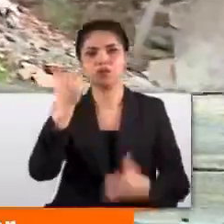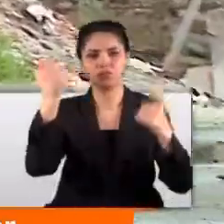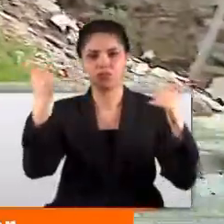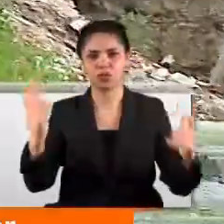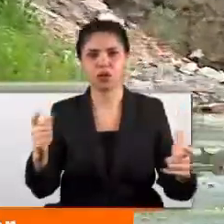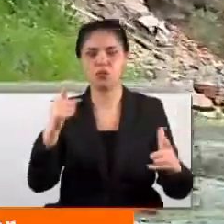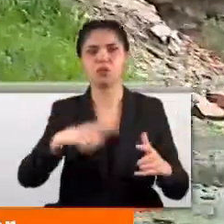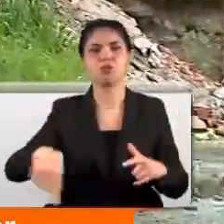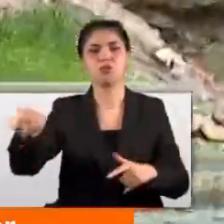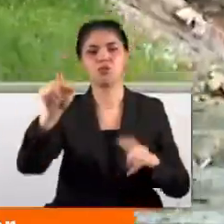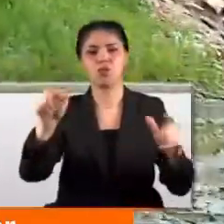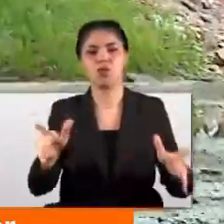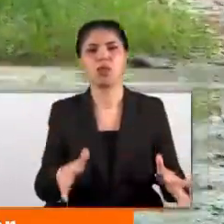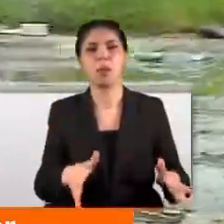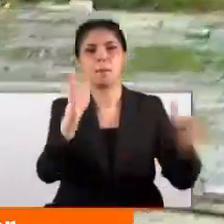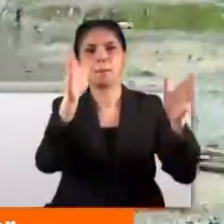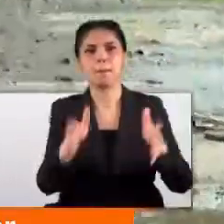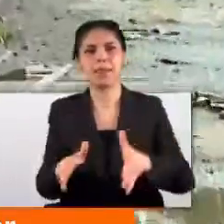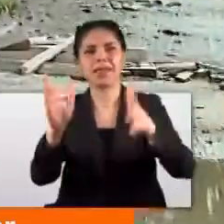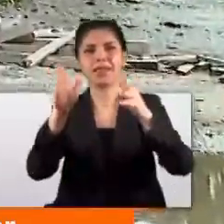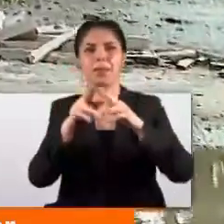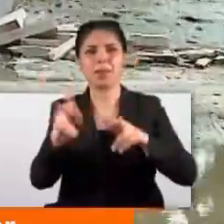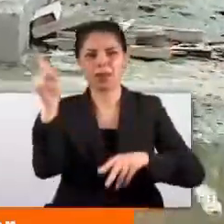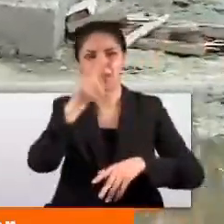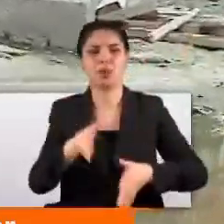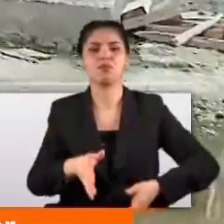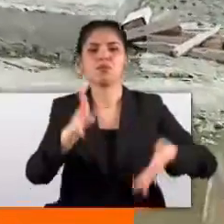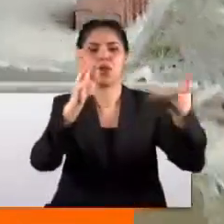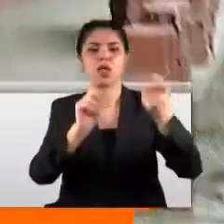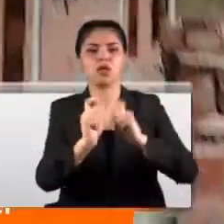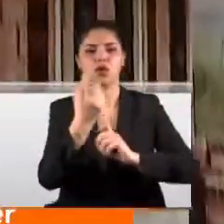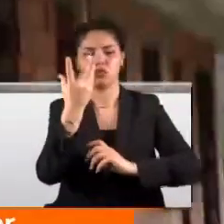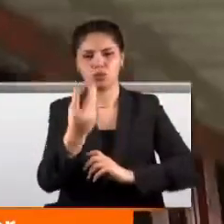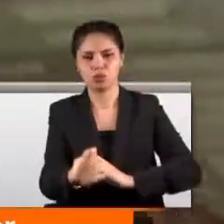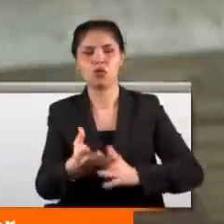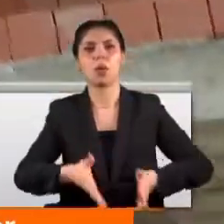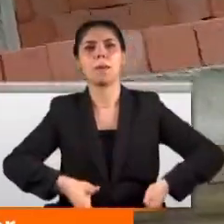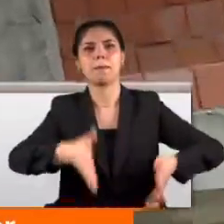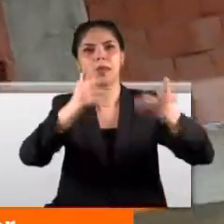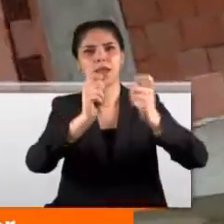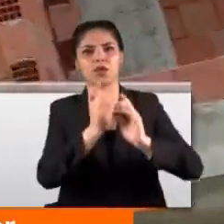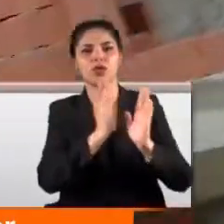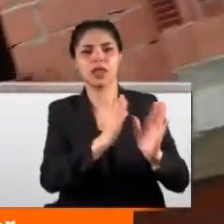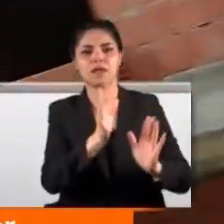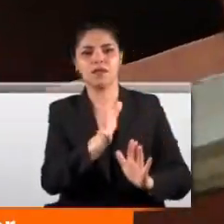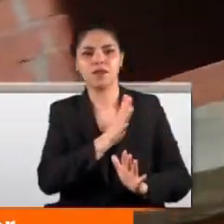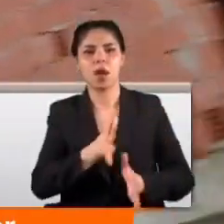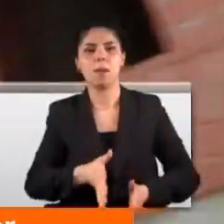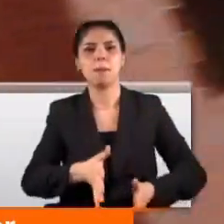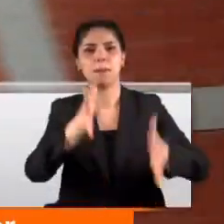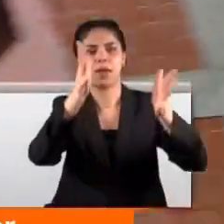Bahçelievler'de burada bulunan binalar çürük diye kentsel dönüşüme girdi. Kentsel dönüşüm devam ederken